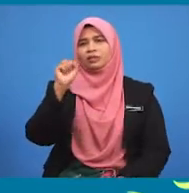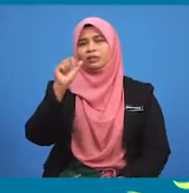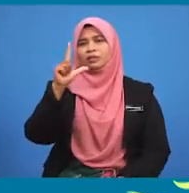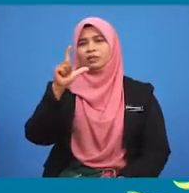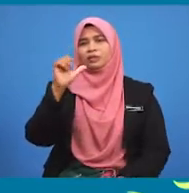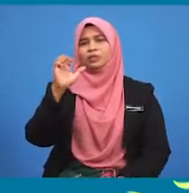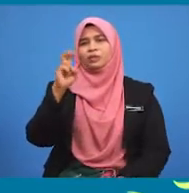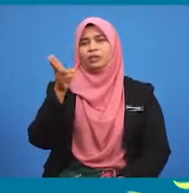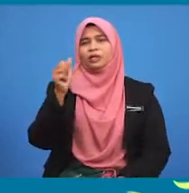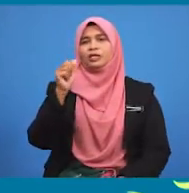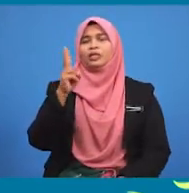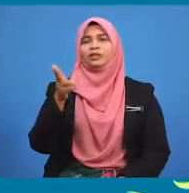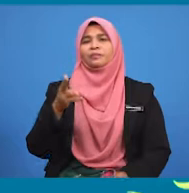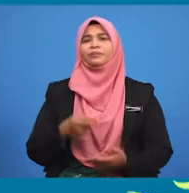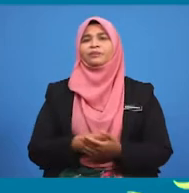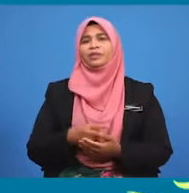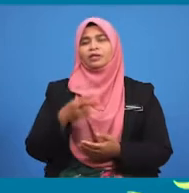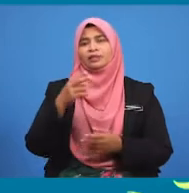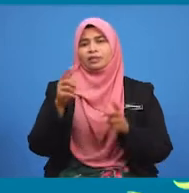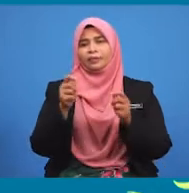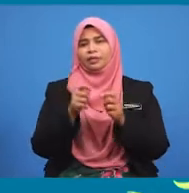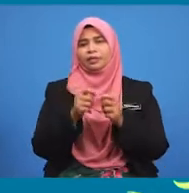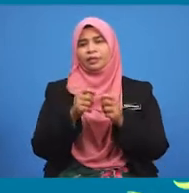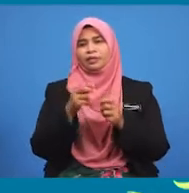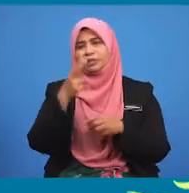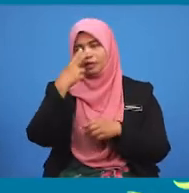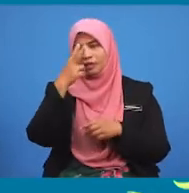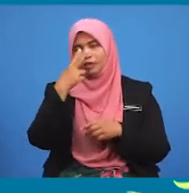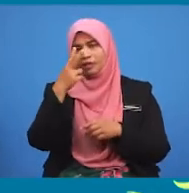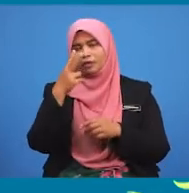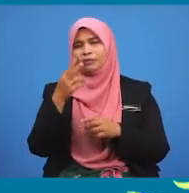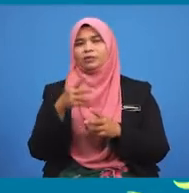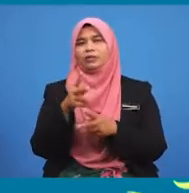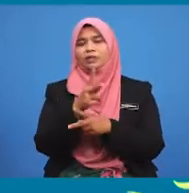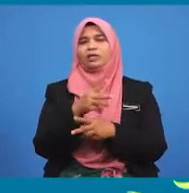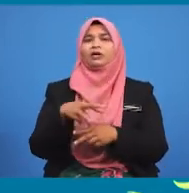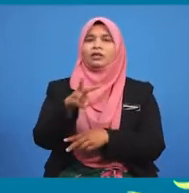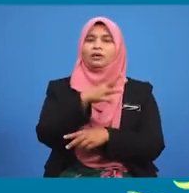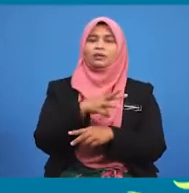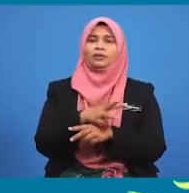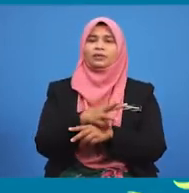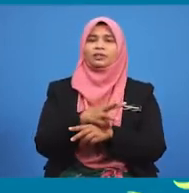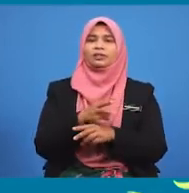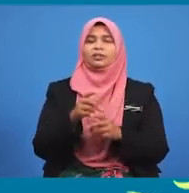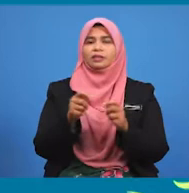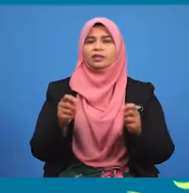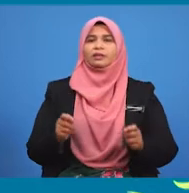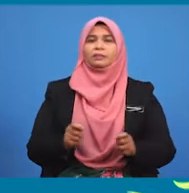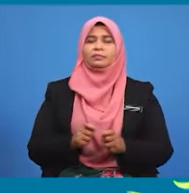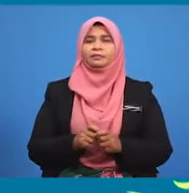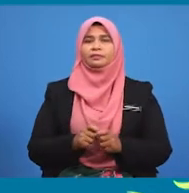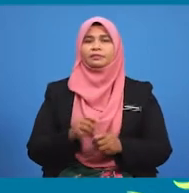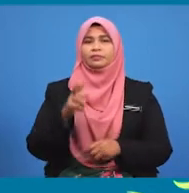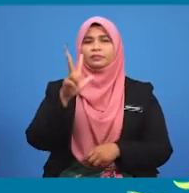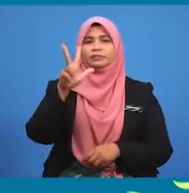rondaan atau ziarah penduduk bagi melihara dan meningkatkan keimanan masyarakat setempat. Yang seterusnya, yang